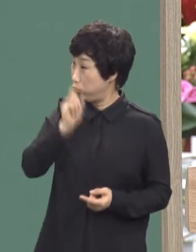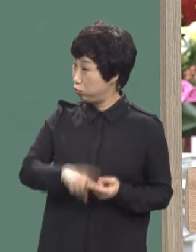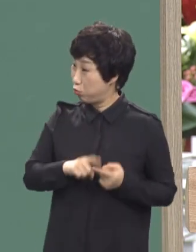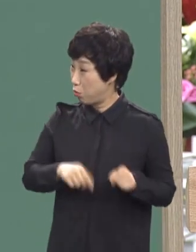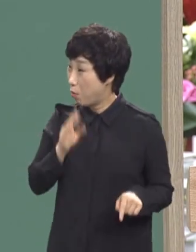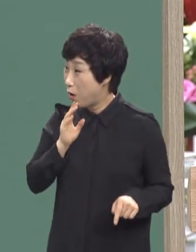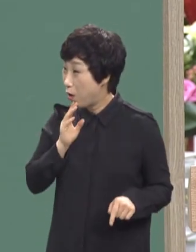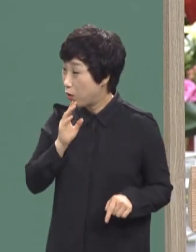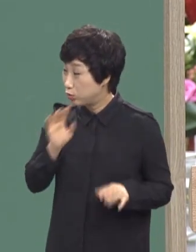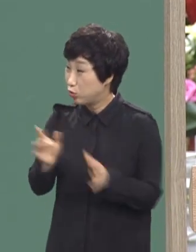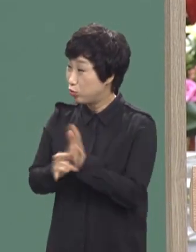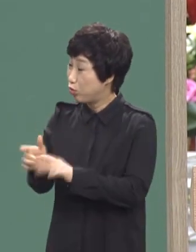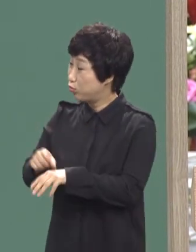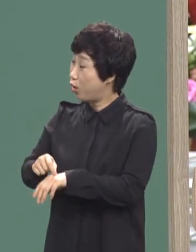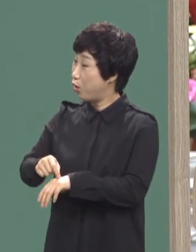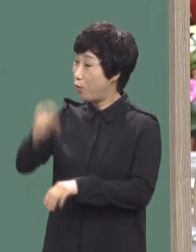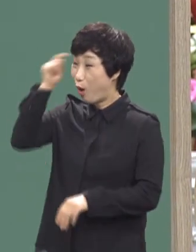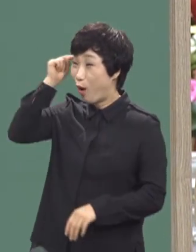살이오? 빵이지?